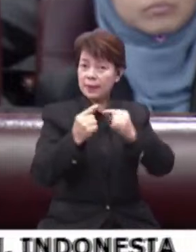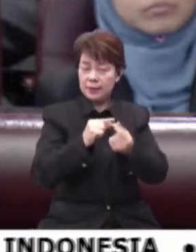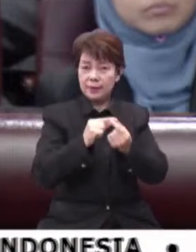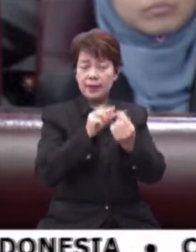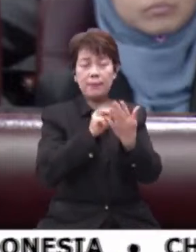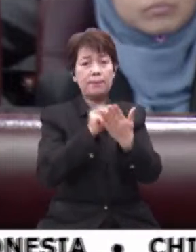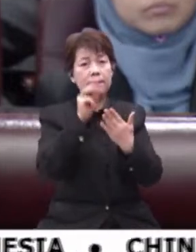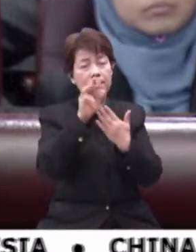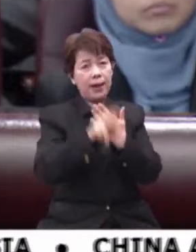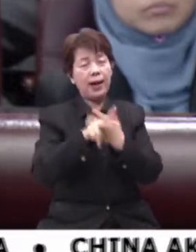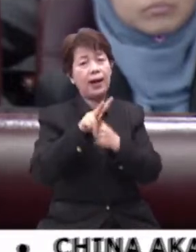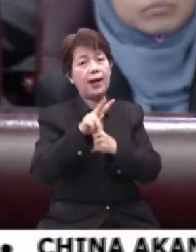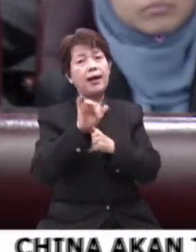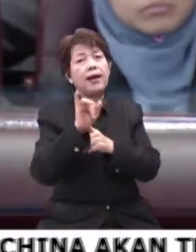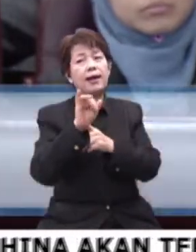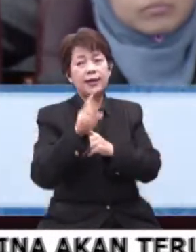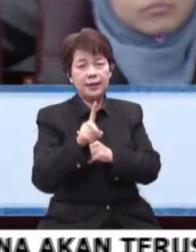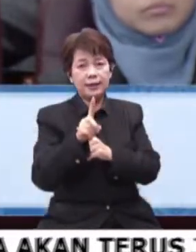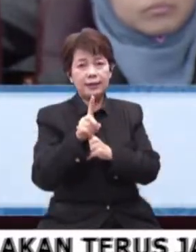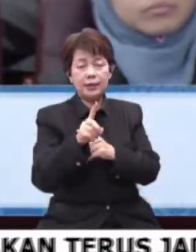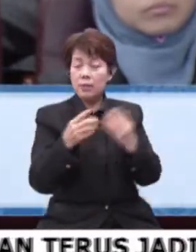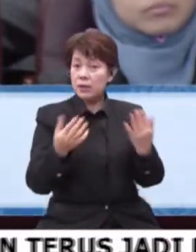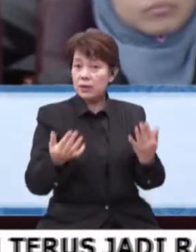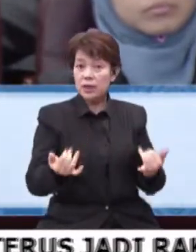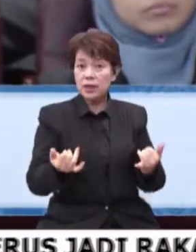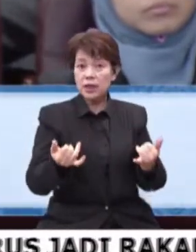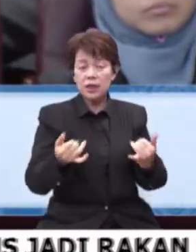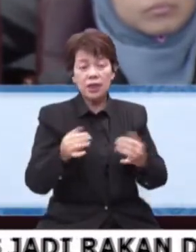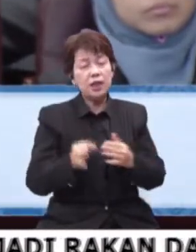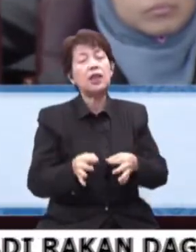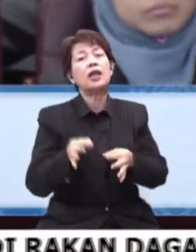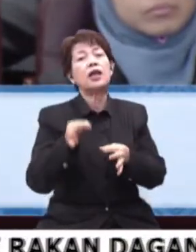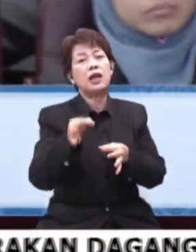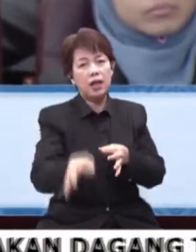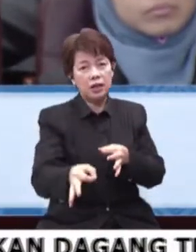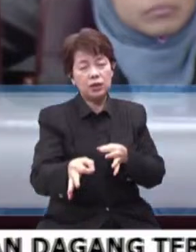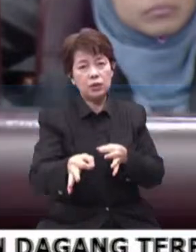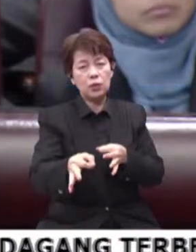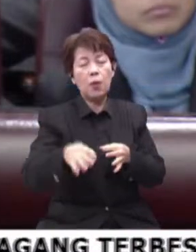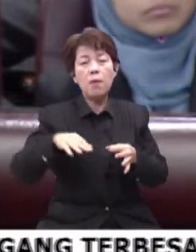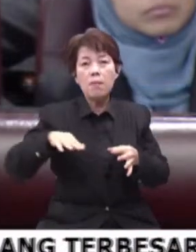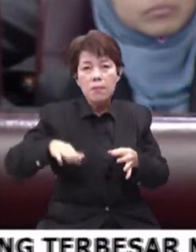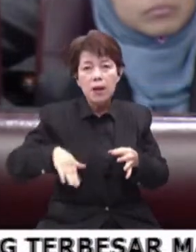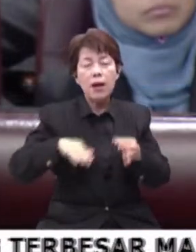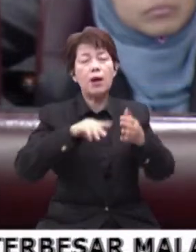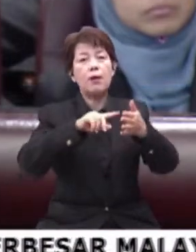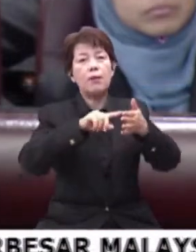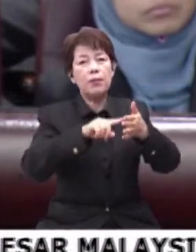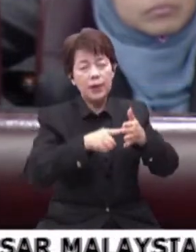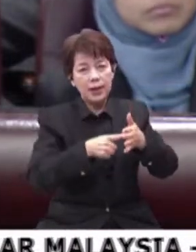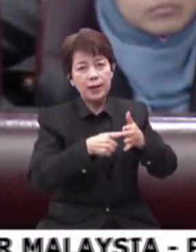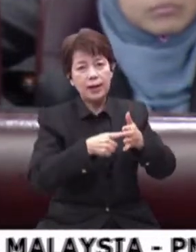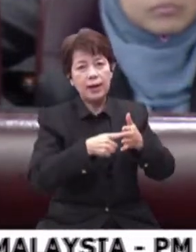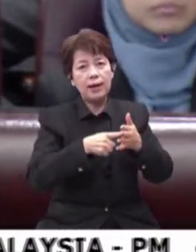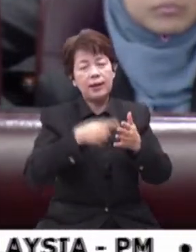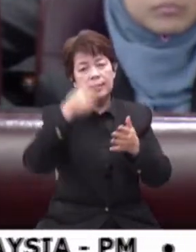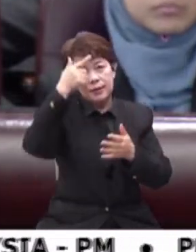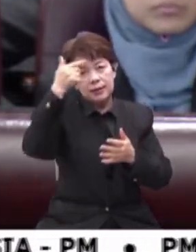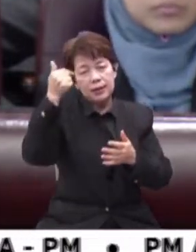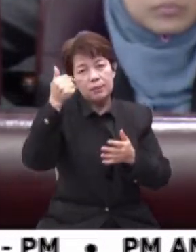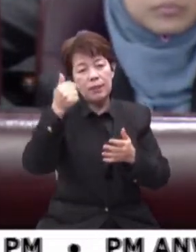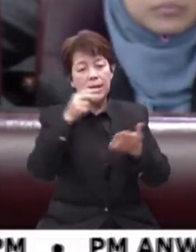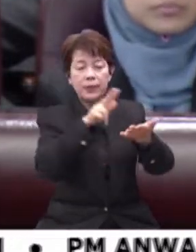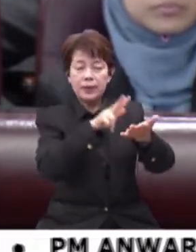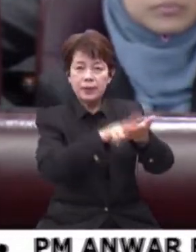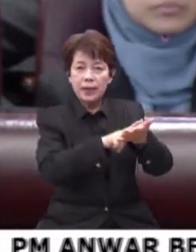buat masa ini ditangguh dan tidak ditawarkan karena jabatan pendaftaran negara sedang di